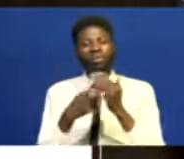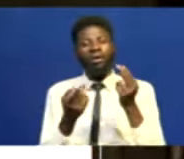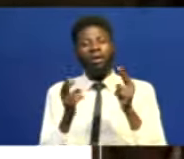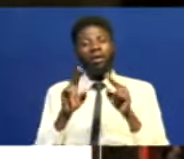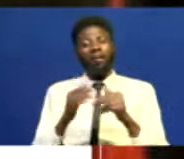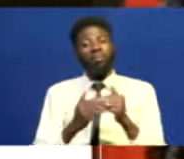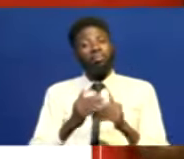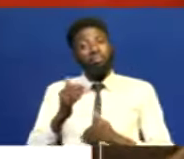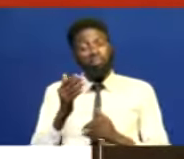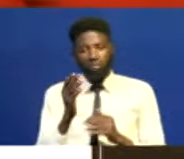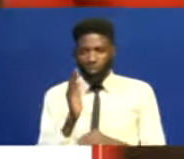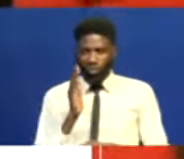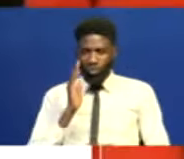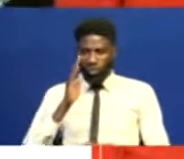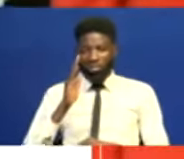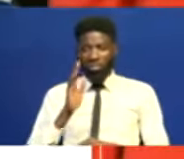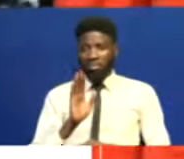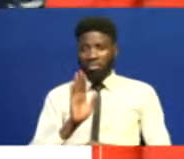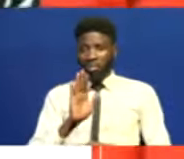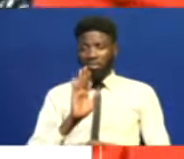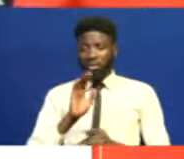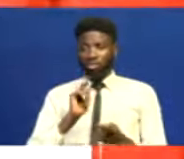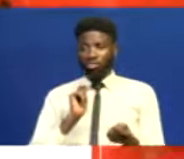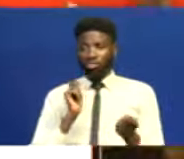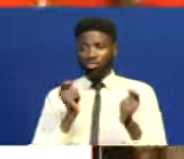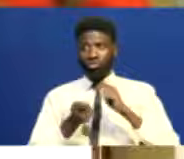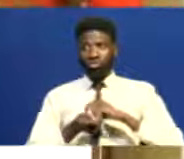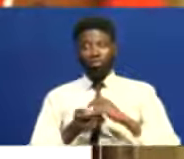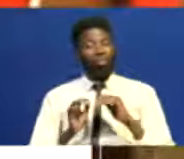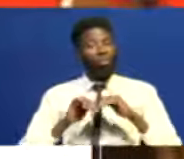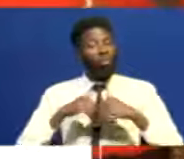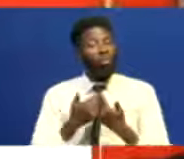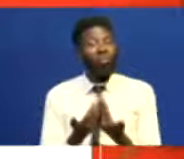watabadilisha mkondo wa sasa wa mambo? John Jacob Curia.